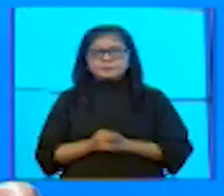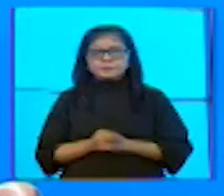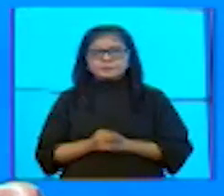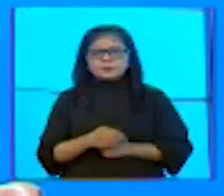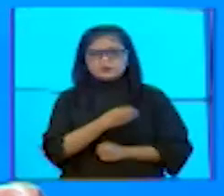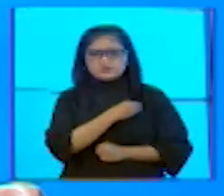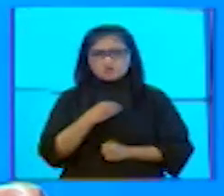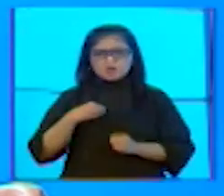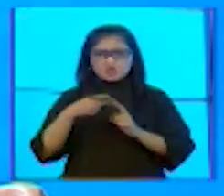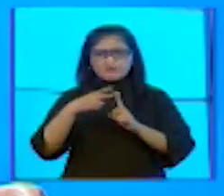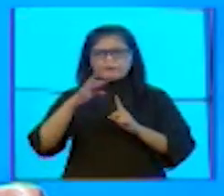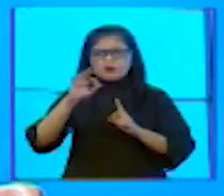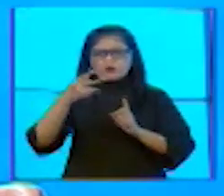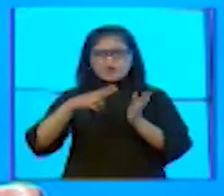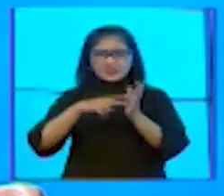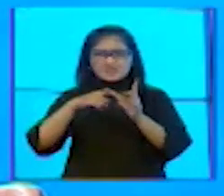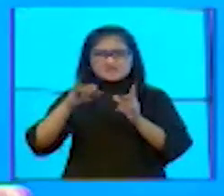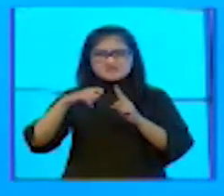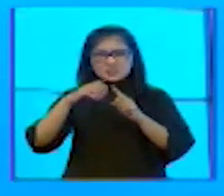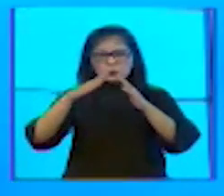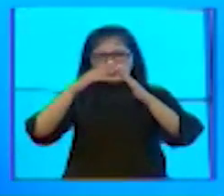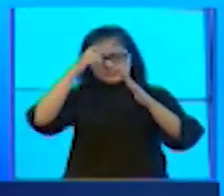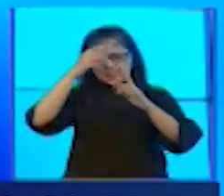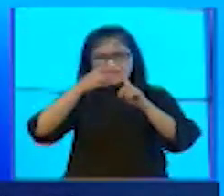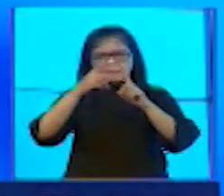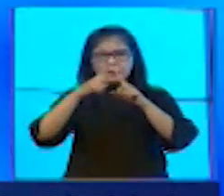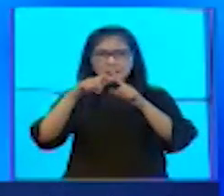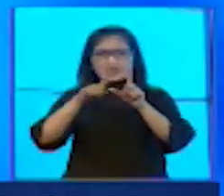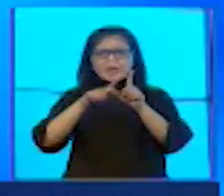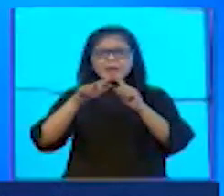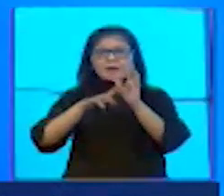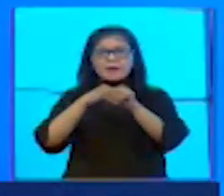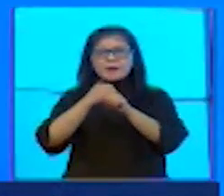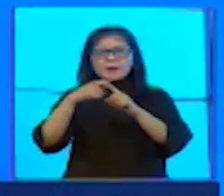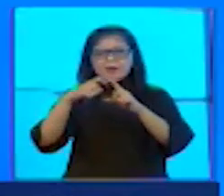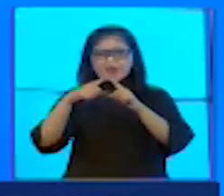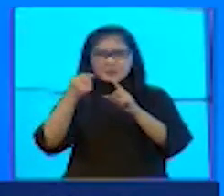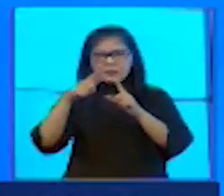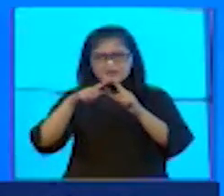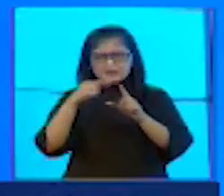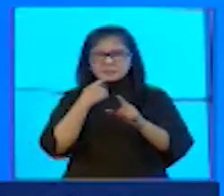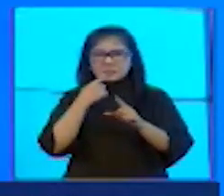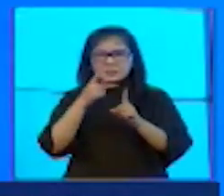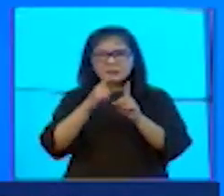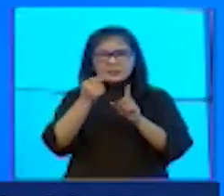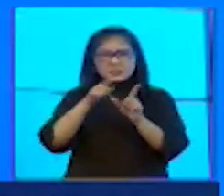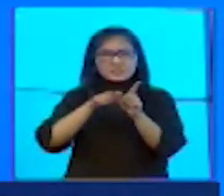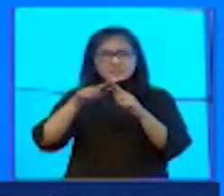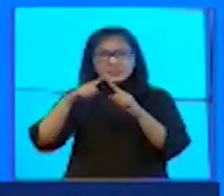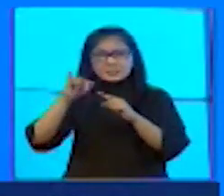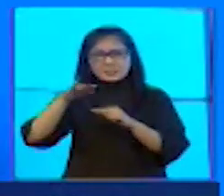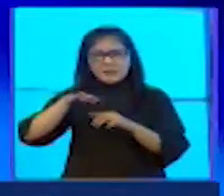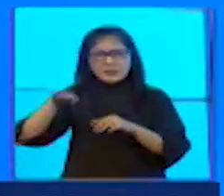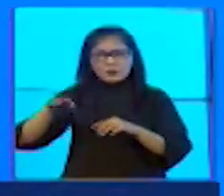Pemirsa, dokter forensik Rumah Sakit Bhayangkara Polda Sumatera Selatan memastikan keadaan Heriati, anak bungsu Aki Ditio, dalam kondisi